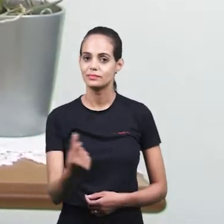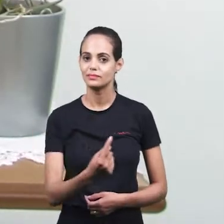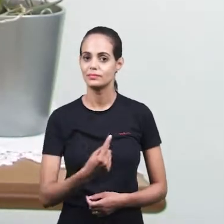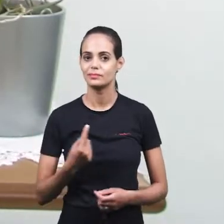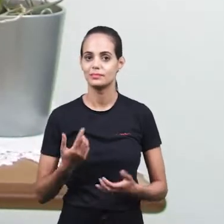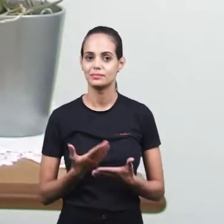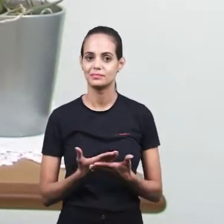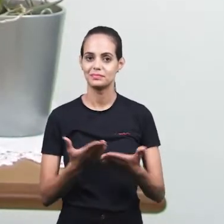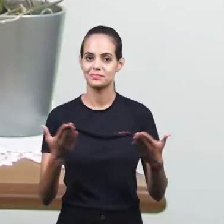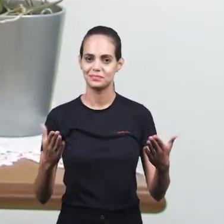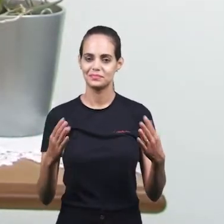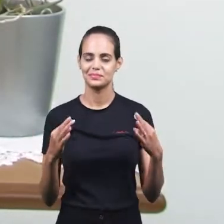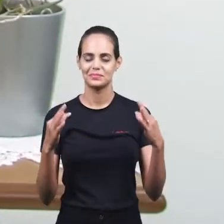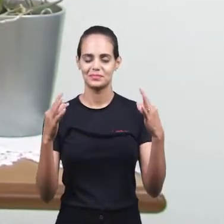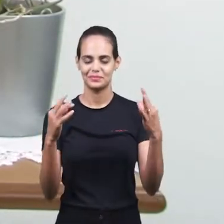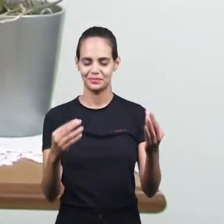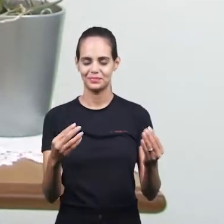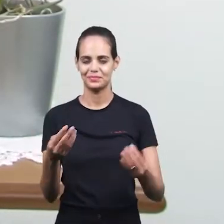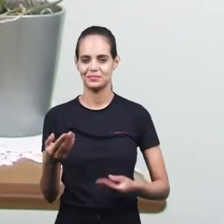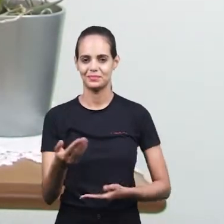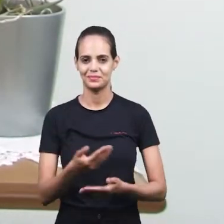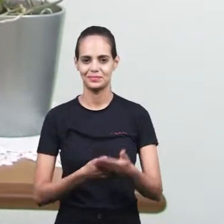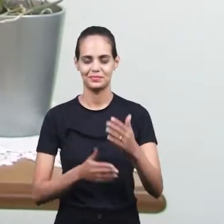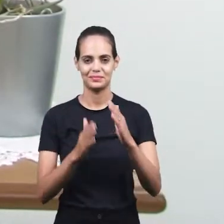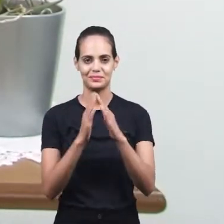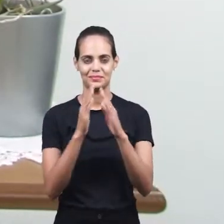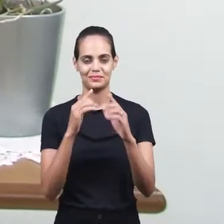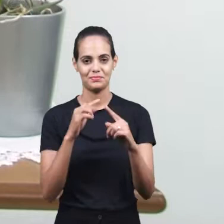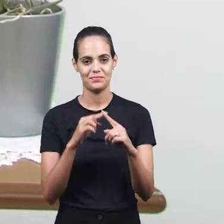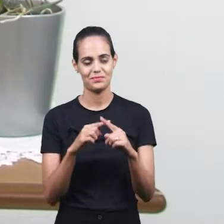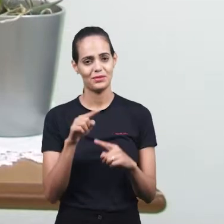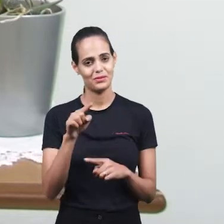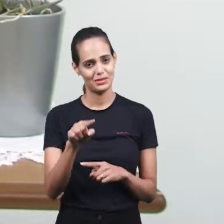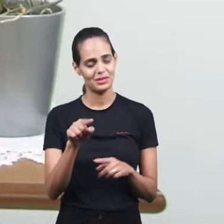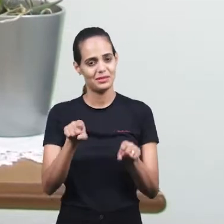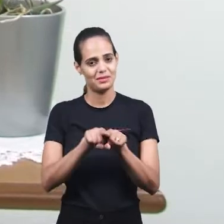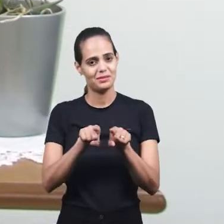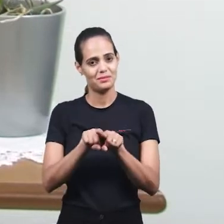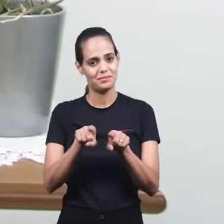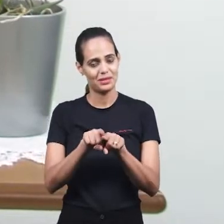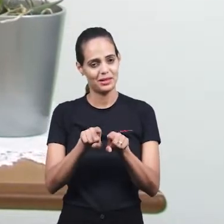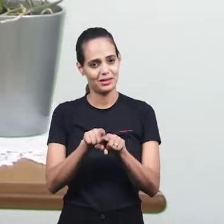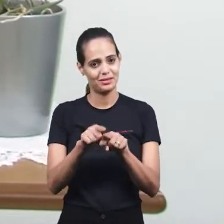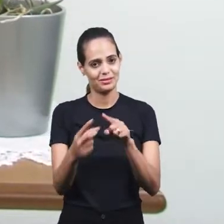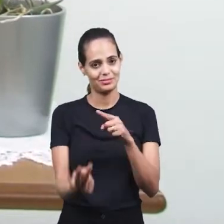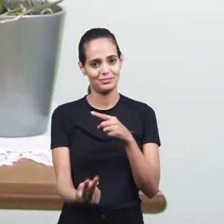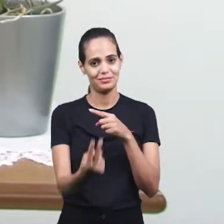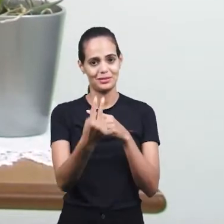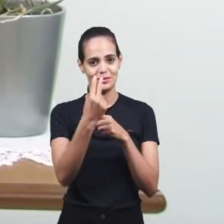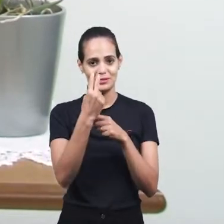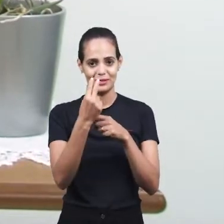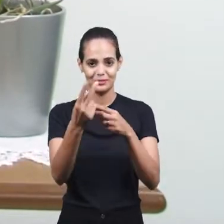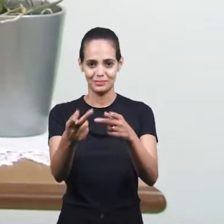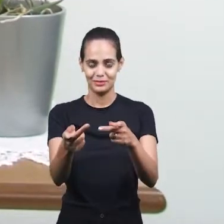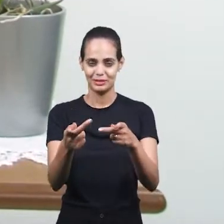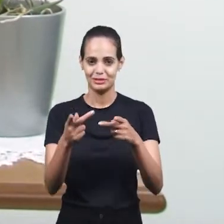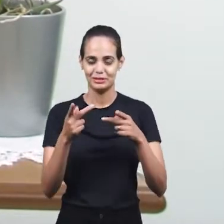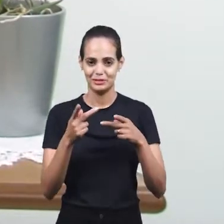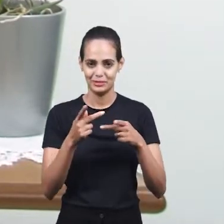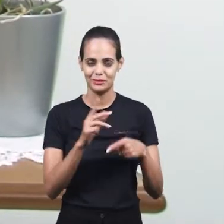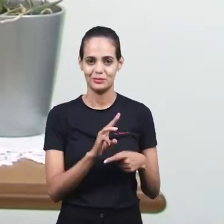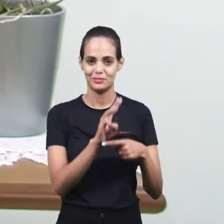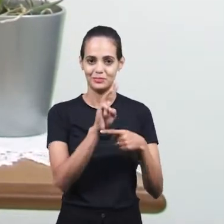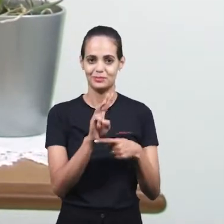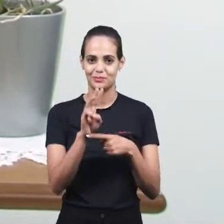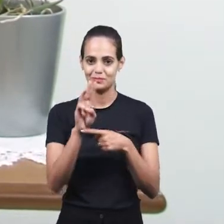приветствуем наших братьев, сестер, церковь, а также тех, кто с нами впервые, наших гостей, тех, кто